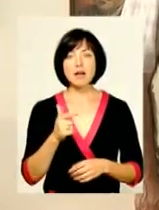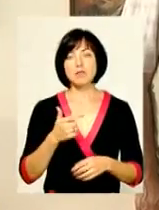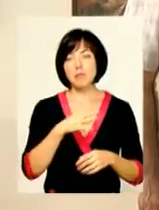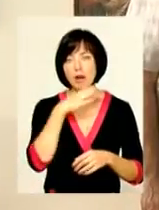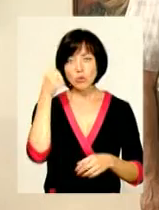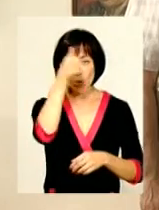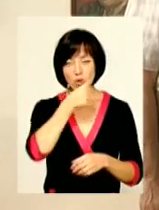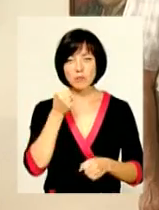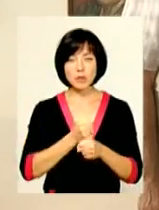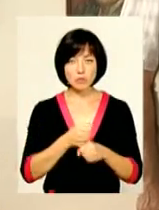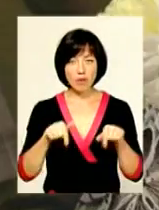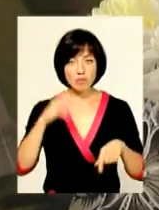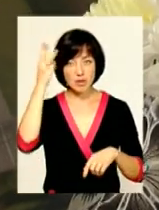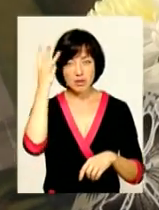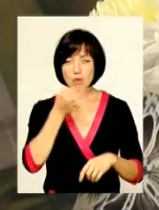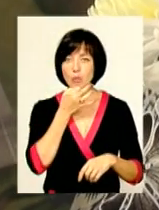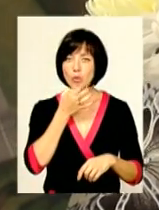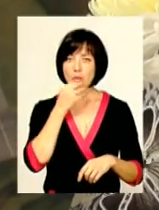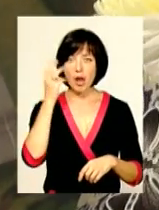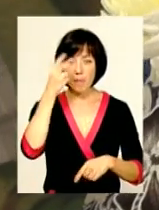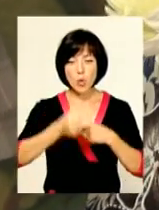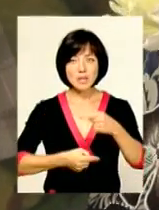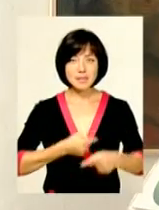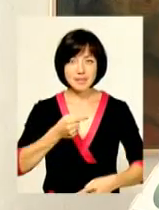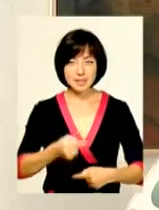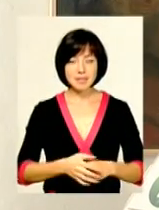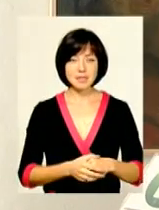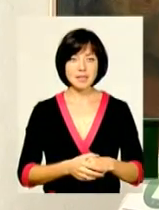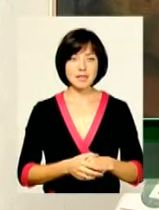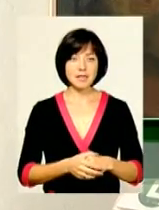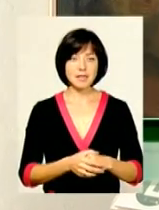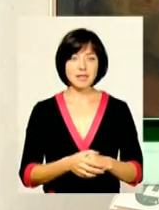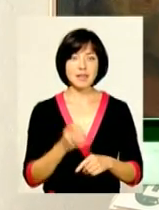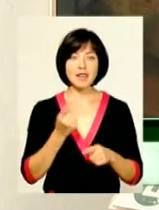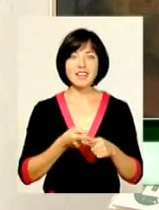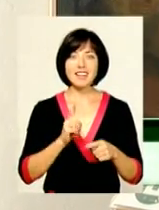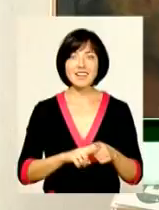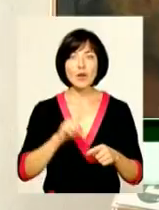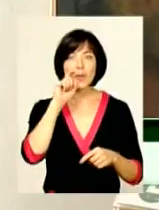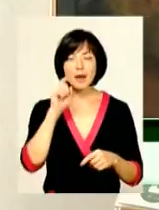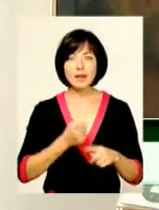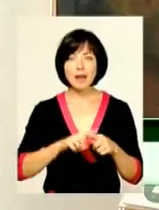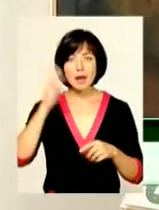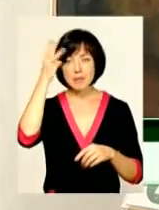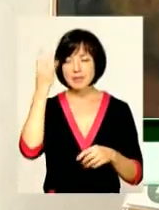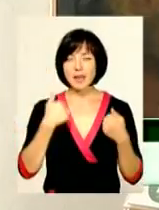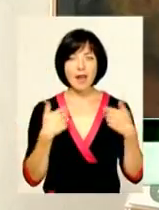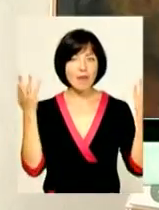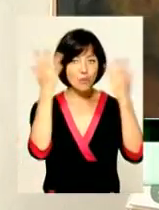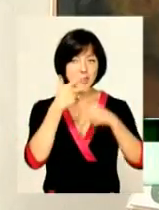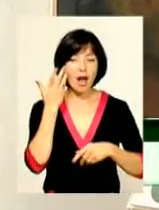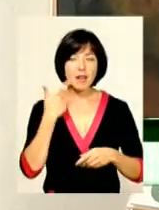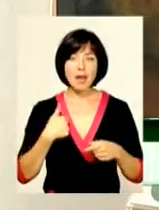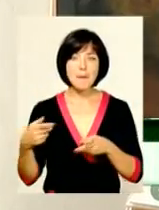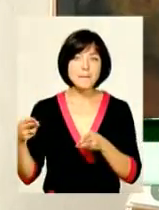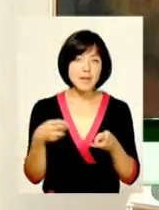Хмельницькому, тому добре знає і полюбляє подільські традиції. Тому що Україна, от це Хмельницький, я влюбився. Коли я приїхав